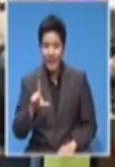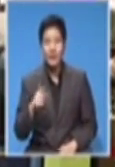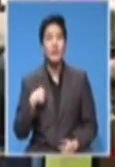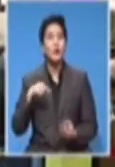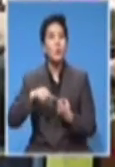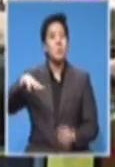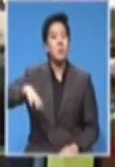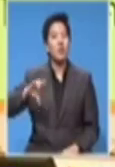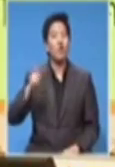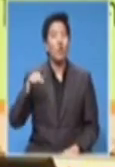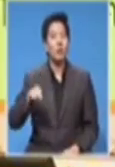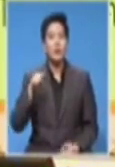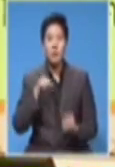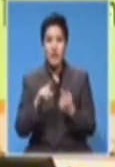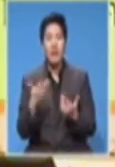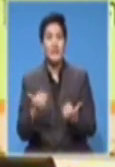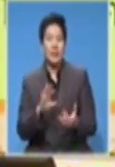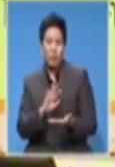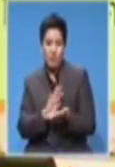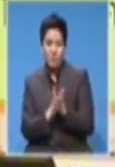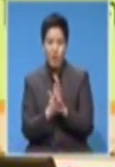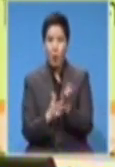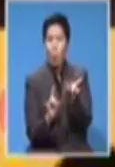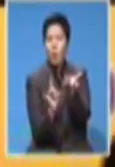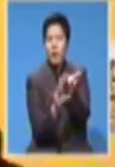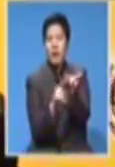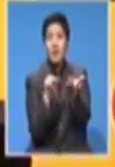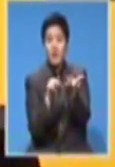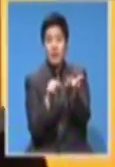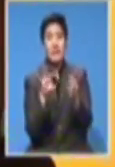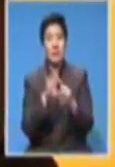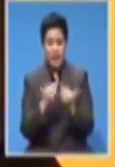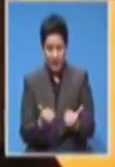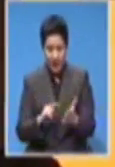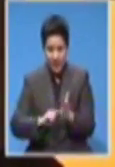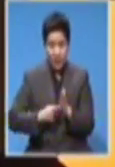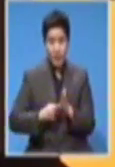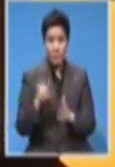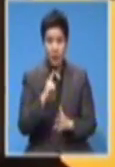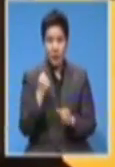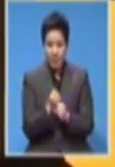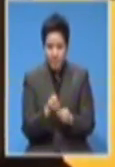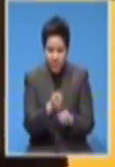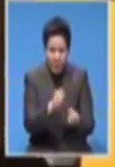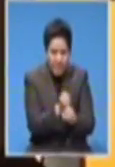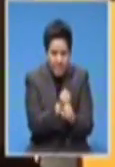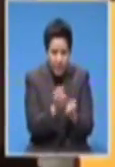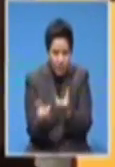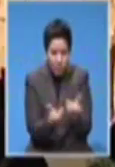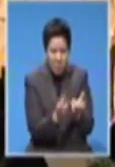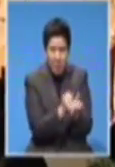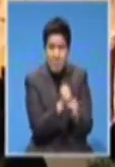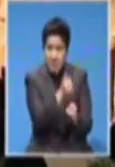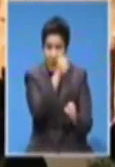เกี่ยวพันเรื่อง Value Chain นะครับเราก็ต้องถ้าอันนี้มันเกิดขึ้นได้เราก็ต้องไปดูการผลิตเขาเป็นยังไงประชาชนผลิตได้ไหม